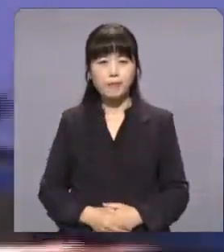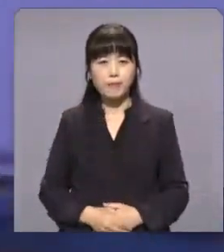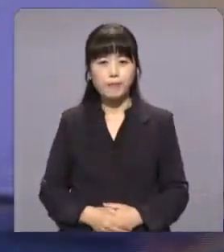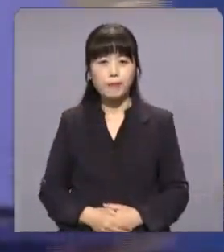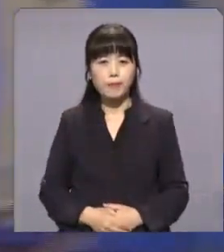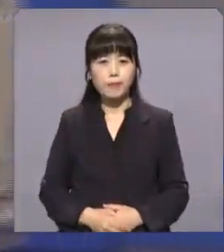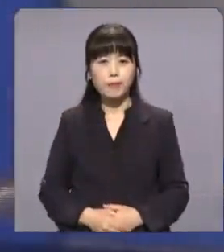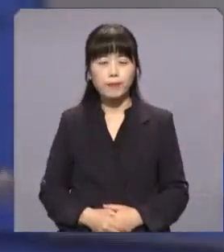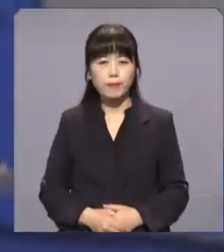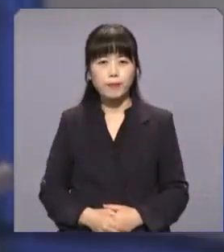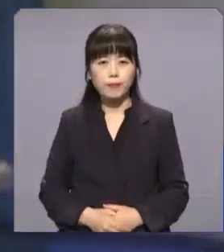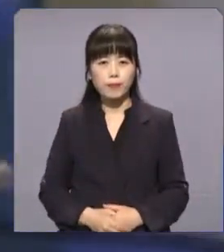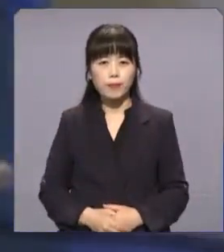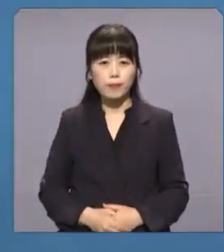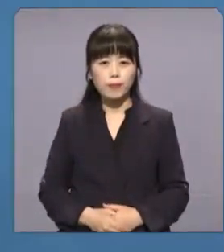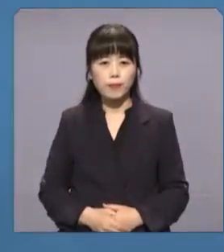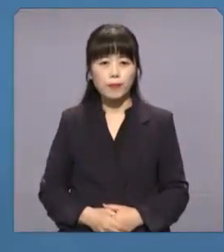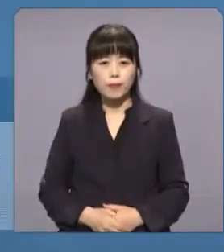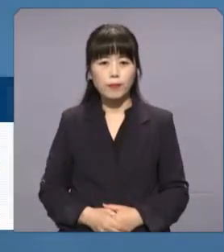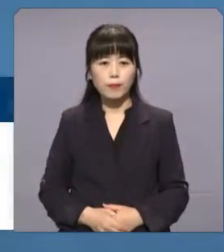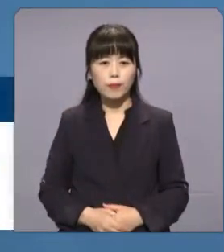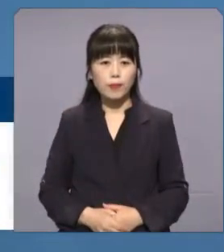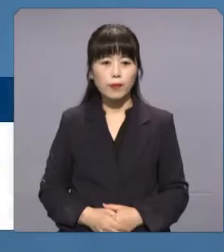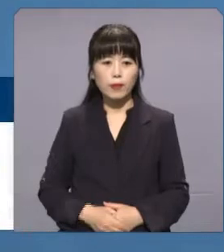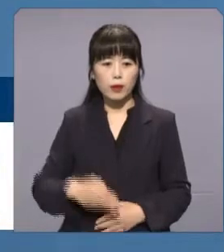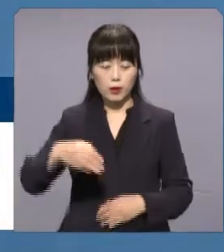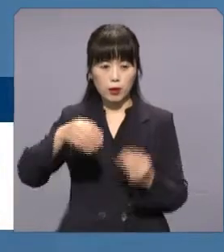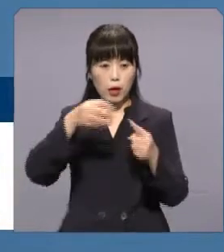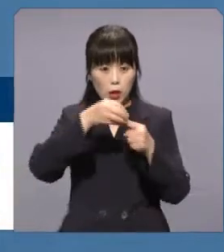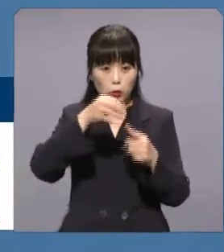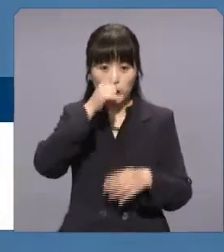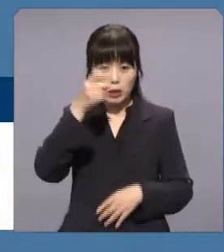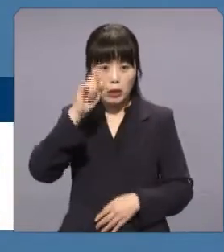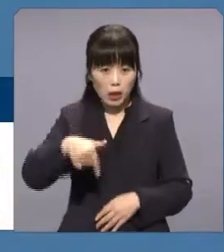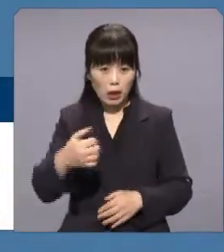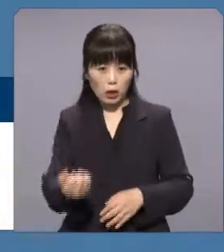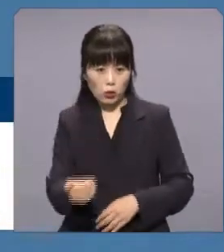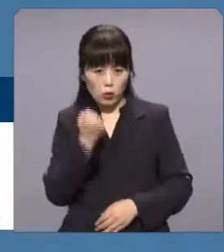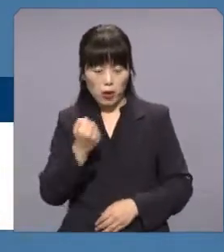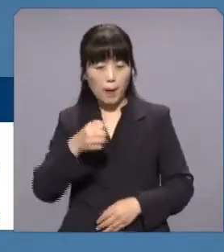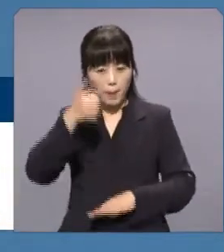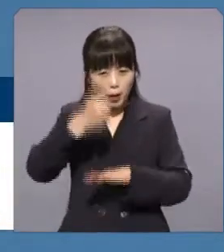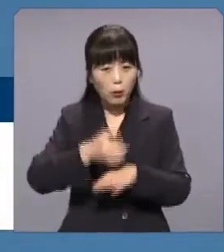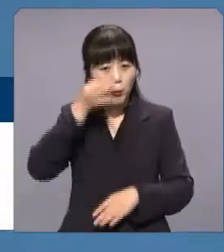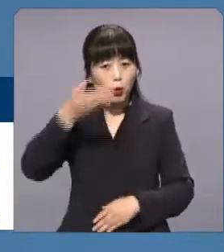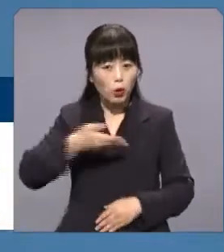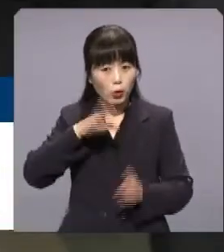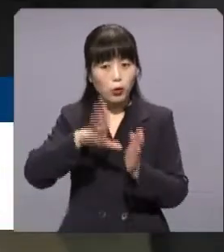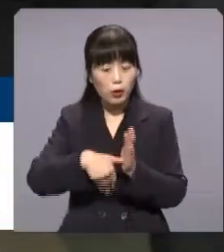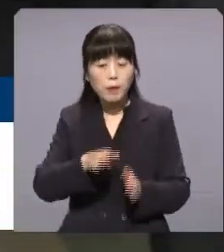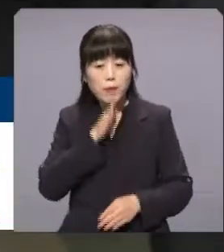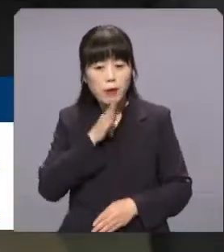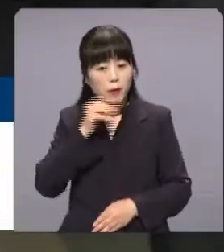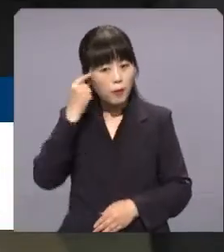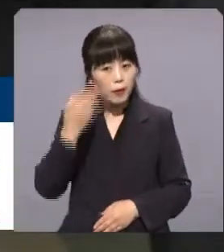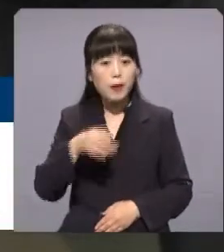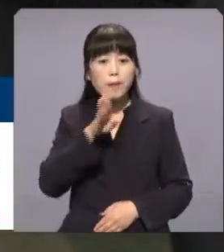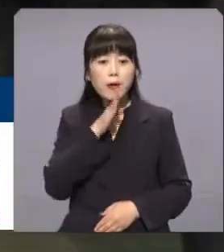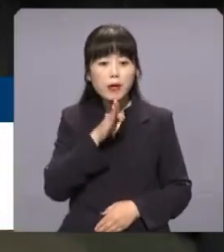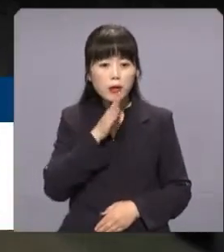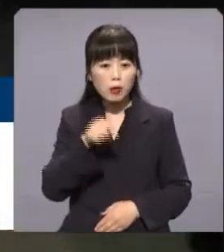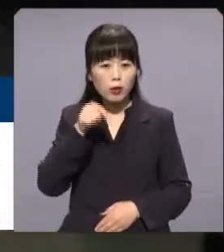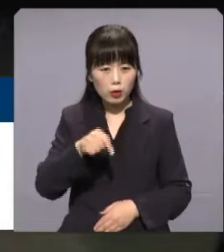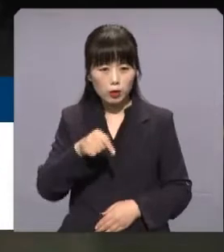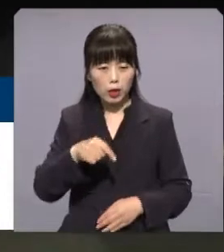높습니다 탄두엔져 있는 말 그대로 핵 위력을 이제 마지막으로 보여줄 때다 이런 말씀이십니까 그렇죠 그렇게 해야